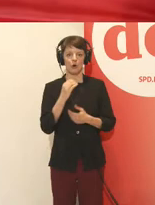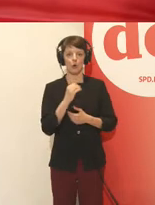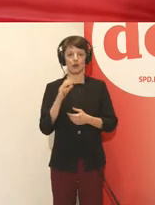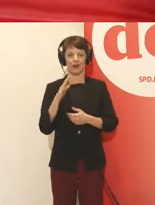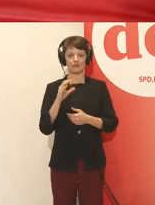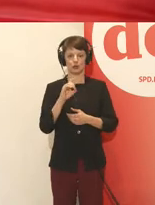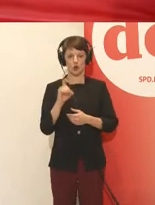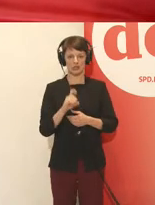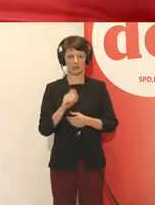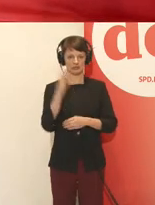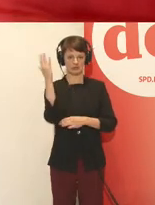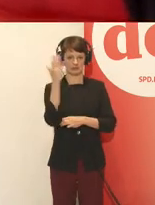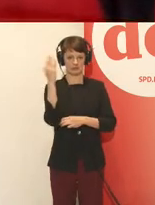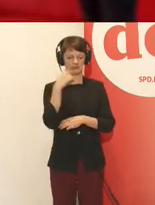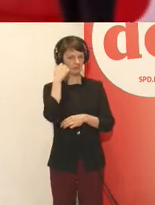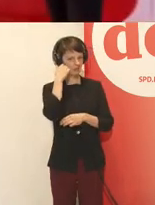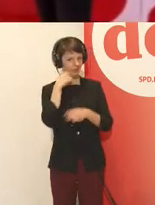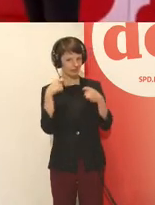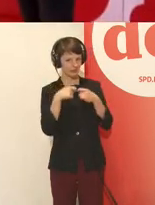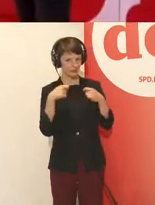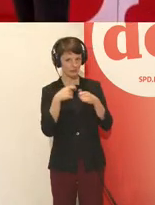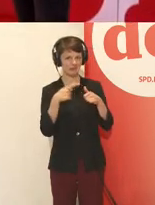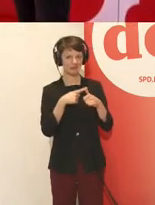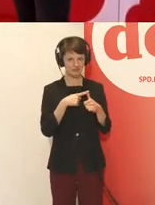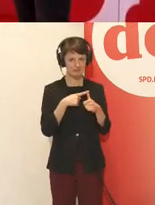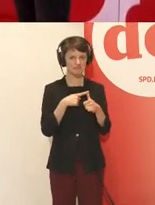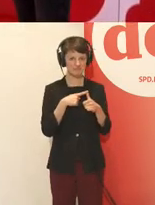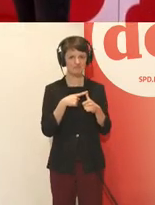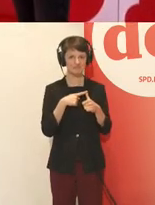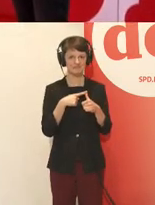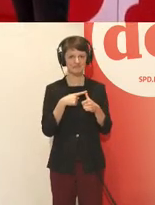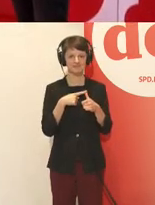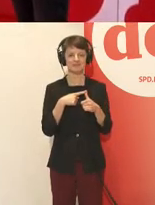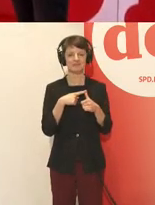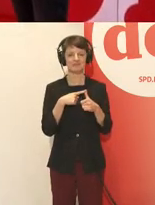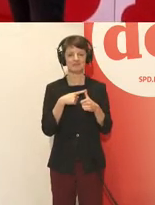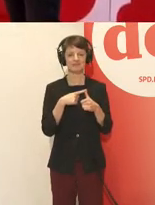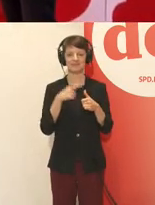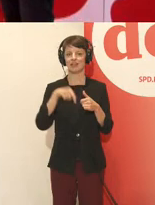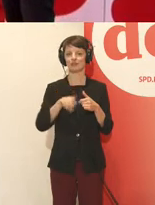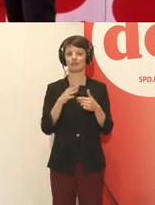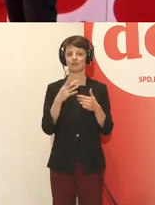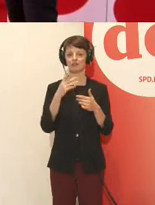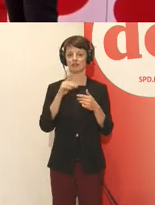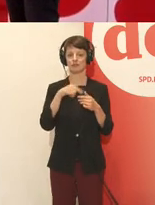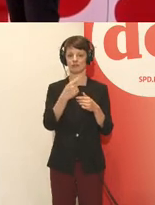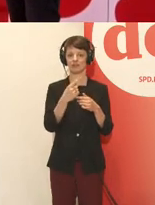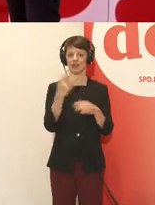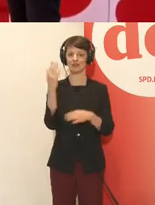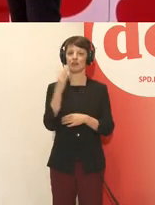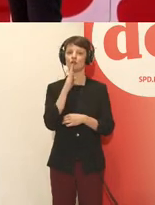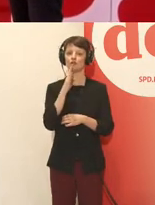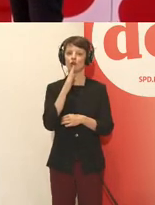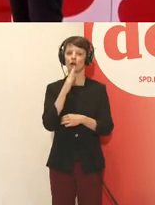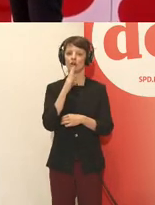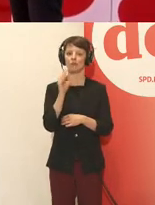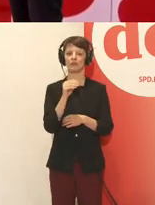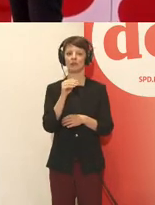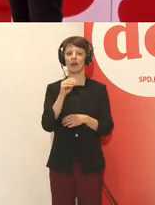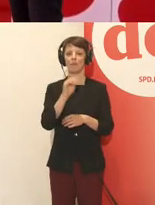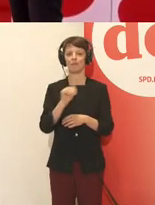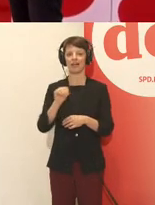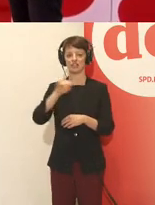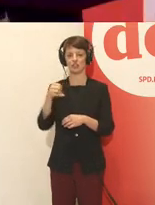auch schulz war bin ich sehr gespannt ehrlich gesagt und ich bin auch gespannt auf sozusagen denn den abbilder dann seinen talk mit michael jackson